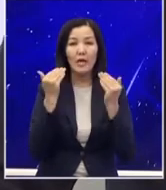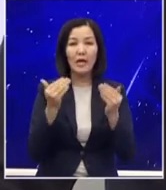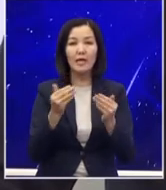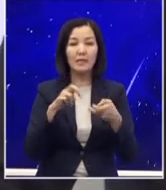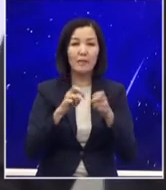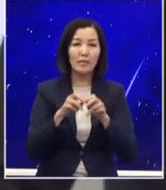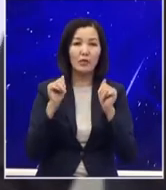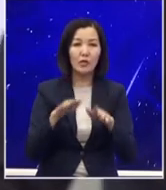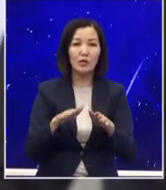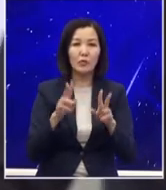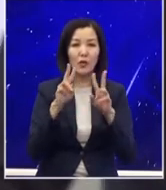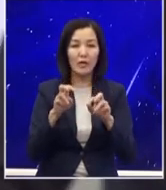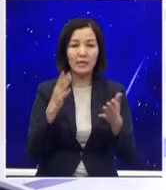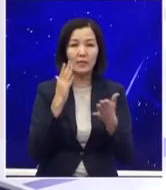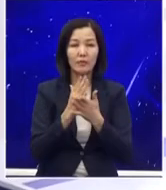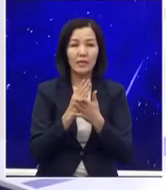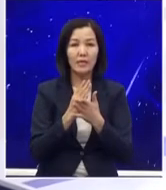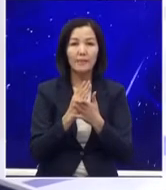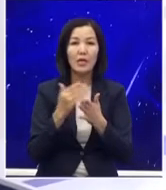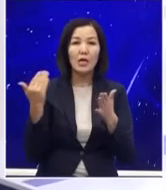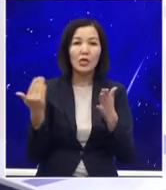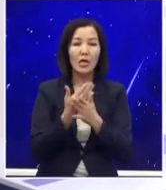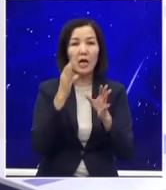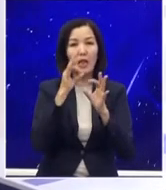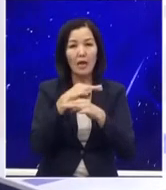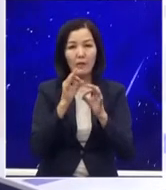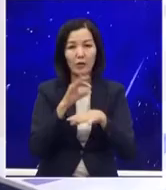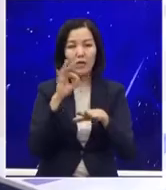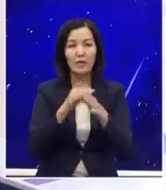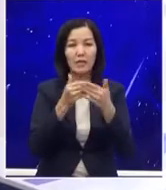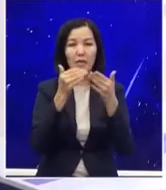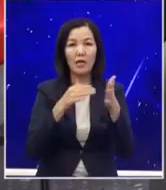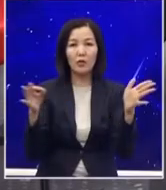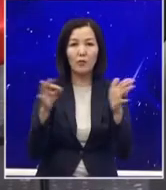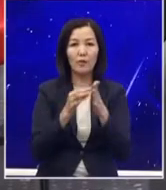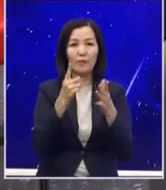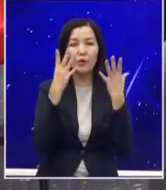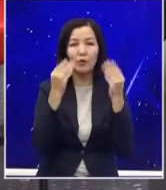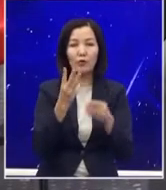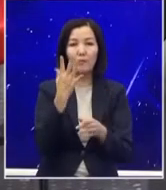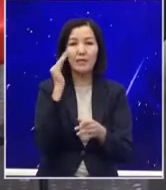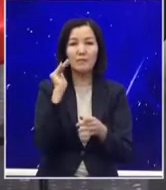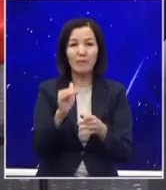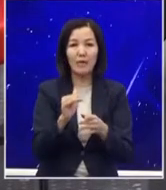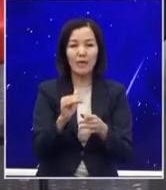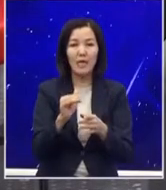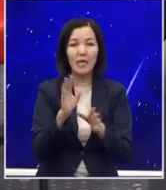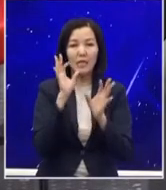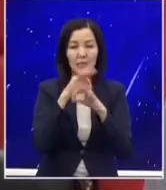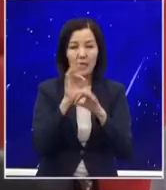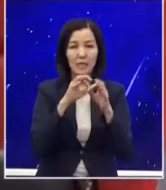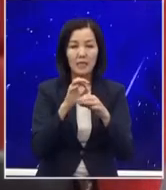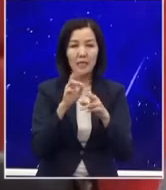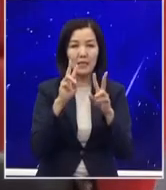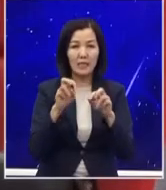шешу жолдары қарастырылып жатыр дейді ол. Жаңа лаборатория індеттің алдын алу мақсатында күніне 5000-нан аса тест анализін